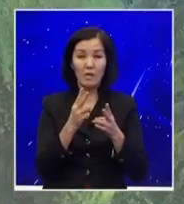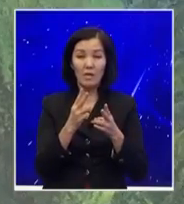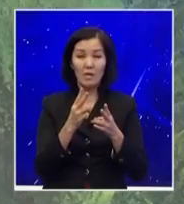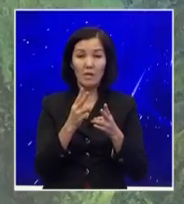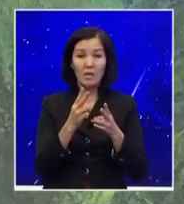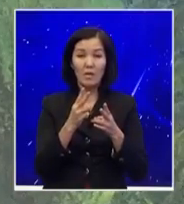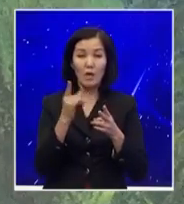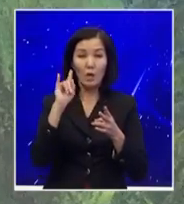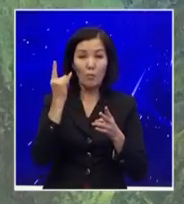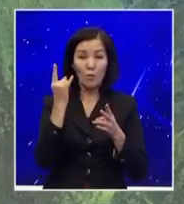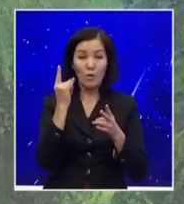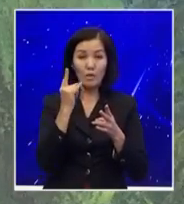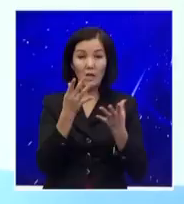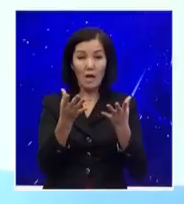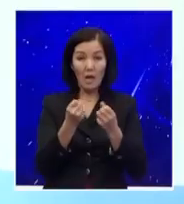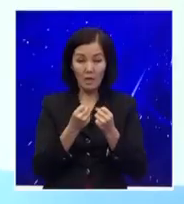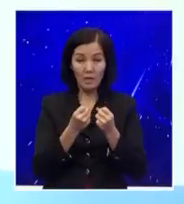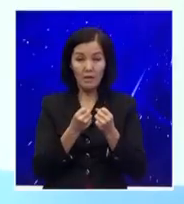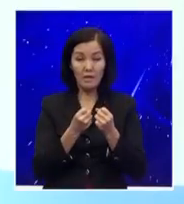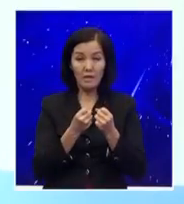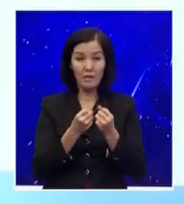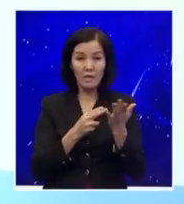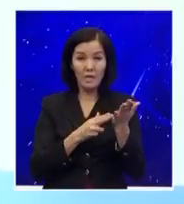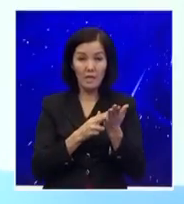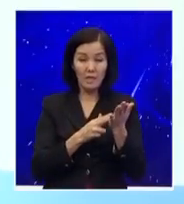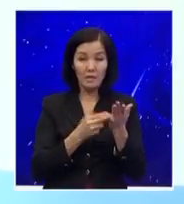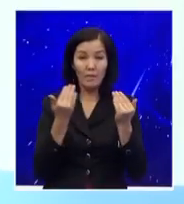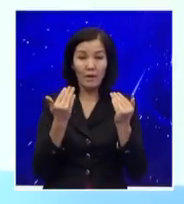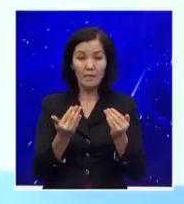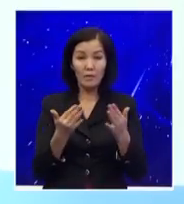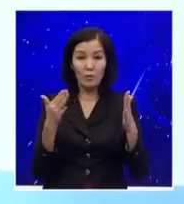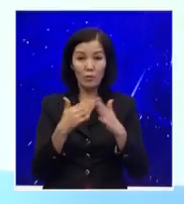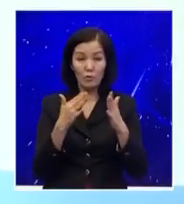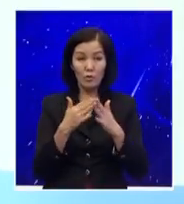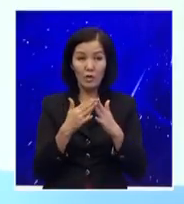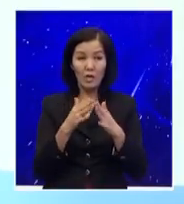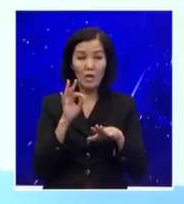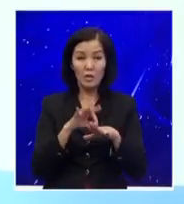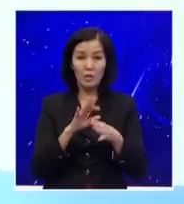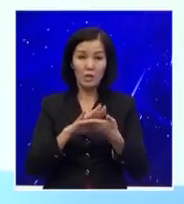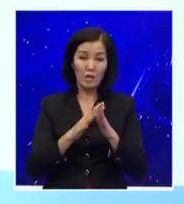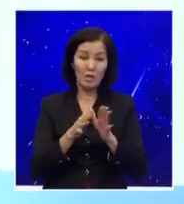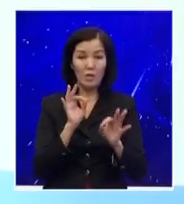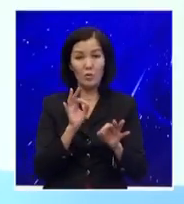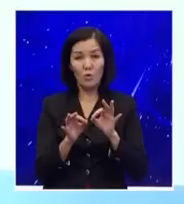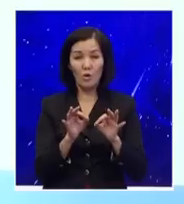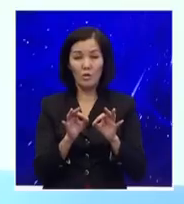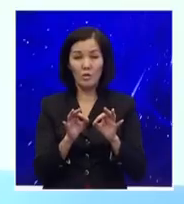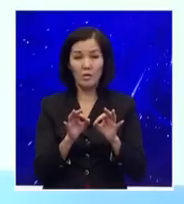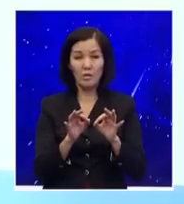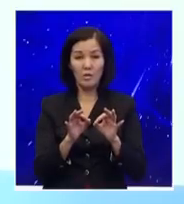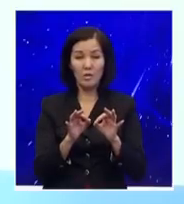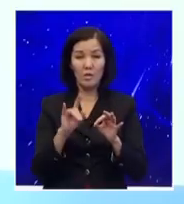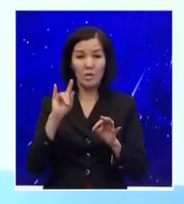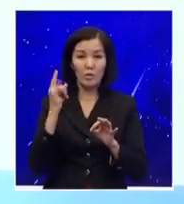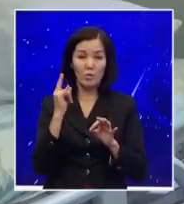арқылы нәрестені алдық, қазіргі күнде үйіне шығарылды. Науқасын нәрестенің жағдайы